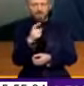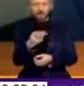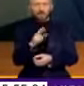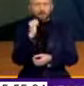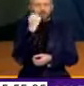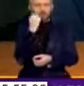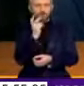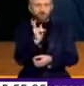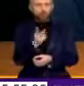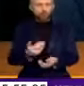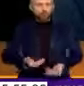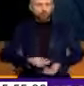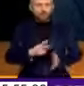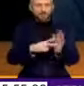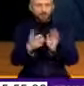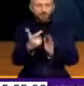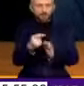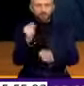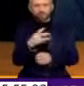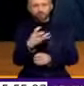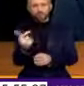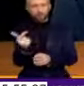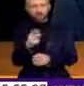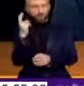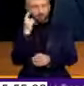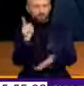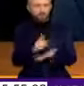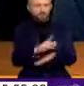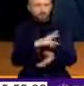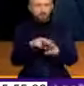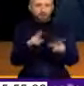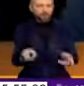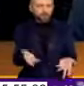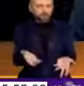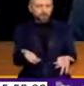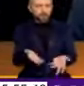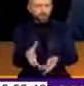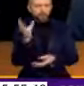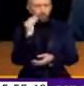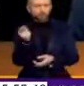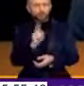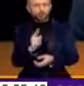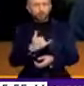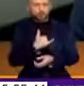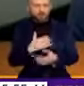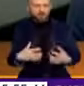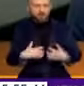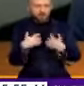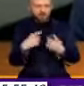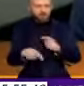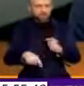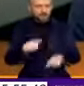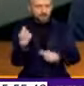бабці, яка живе на 700 гривень чи на 1400 гривень в Києві, має бути однаковою. Враховуючи те, що в нас страшні